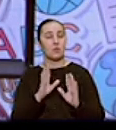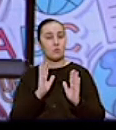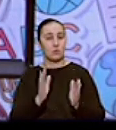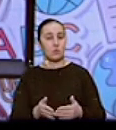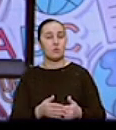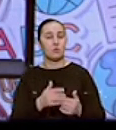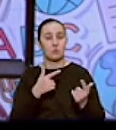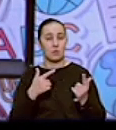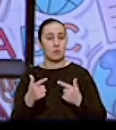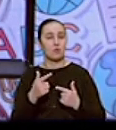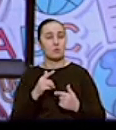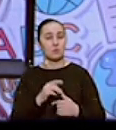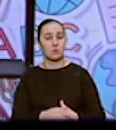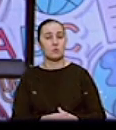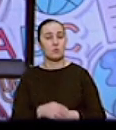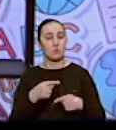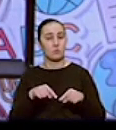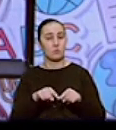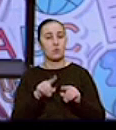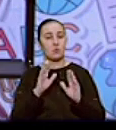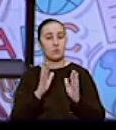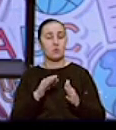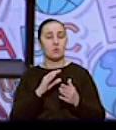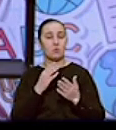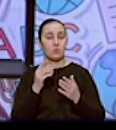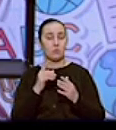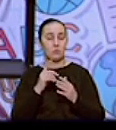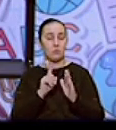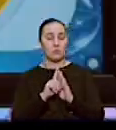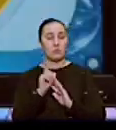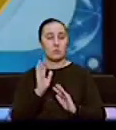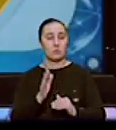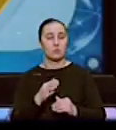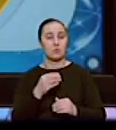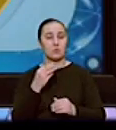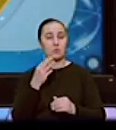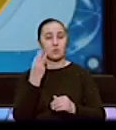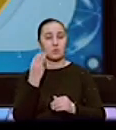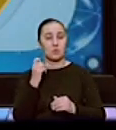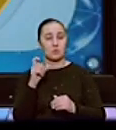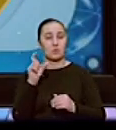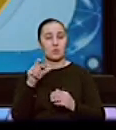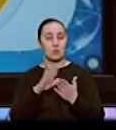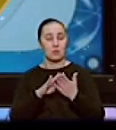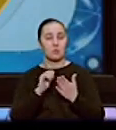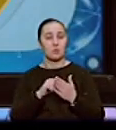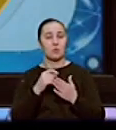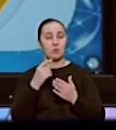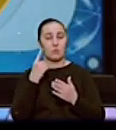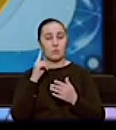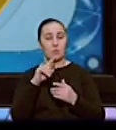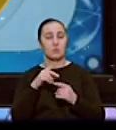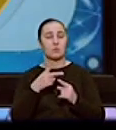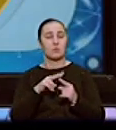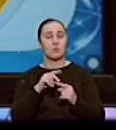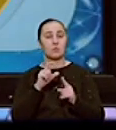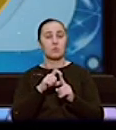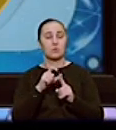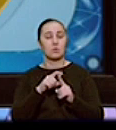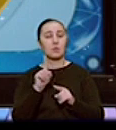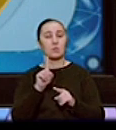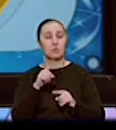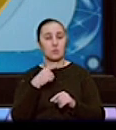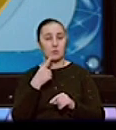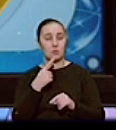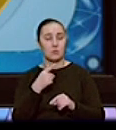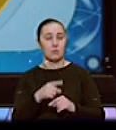bo'ladi. Tayyormisiz? Unday bo'lsa, boshladik. Shaxs narsaning belgisini bildirgan so'zlar nima